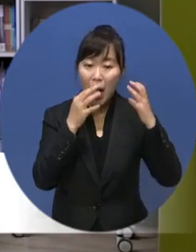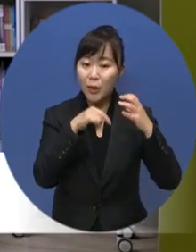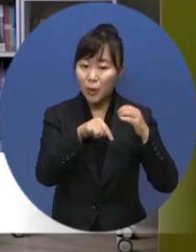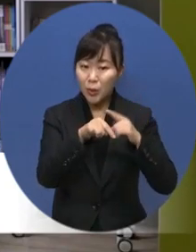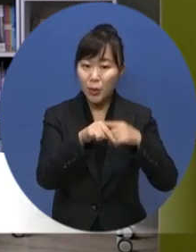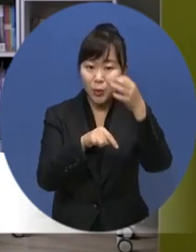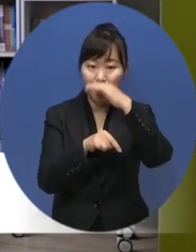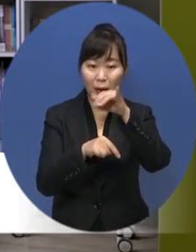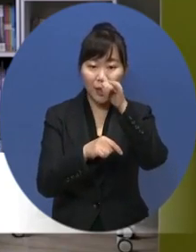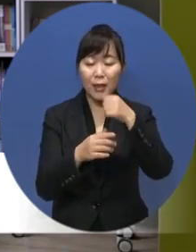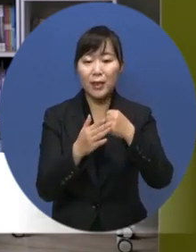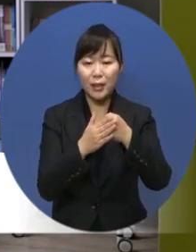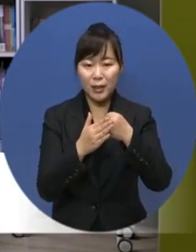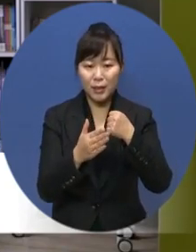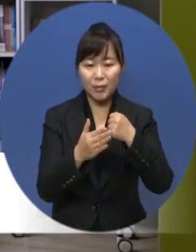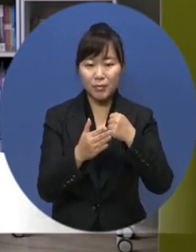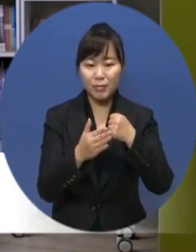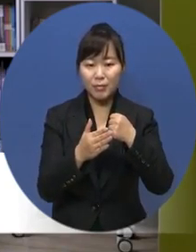효과가 있으니까